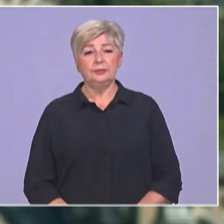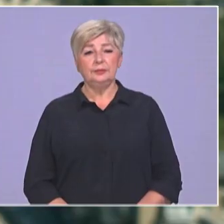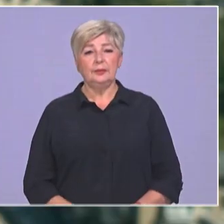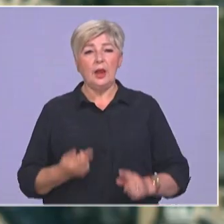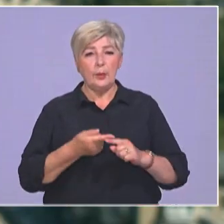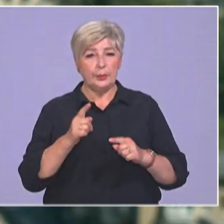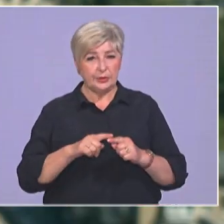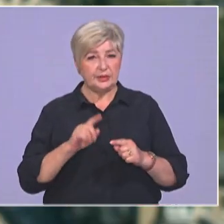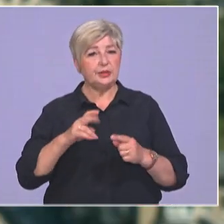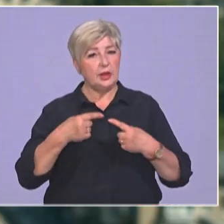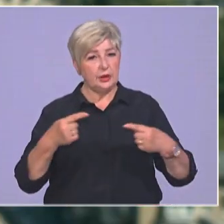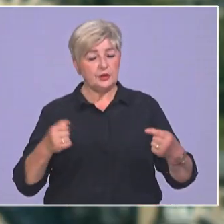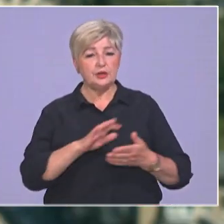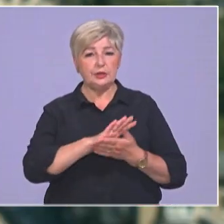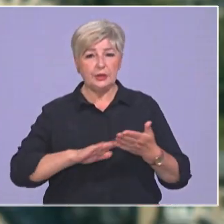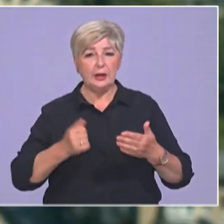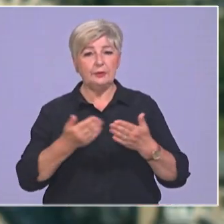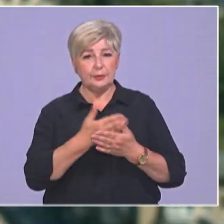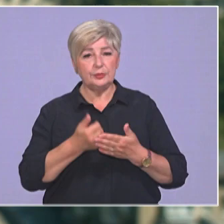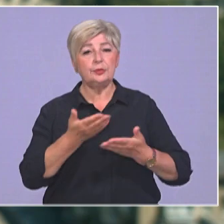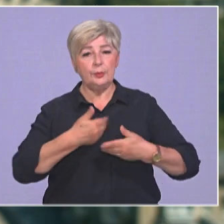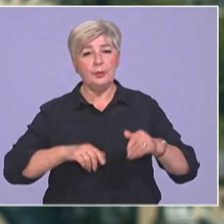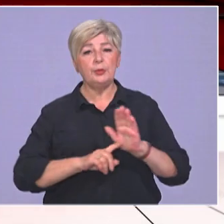Про це та інше далі у випуску, тож ми починаємо.